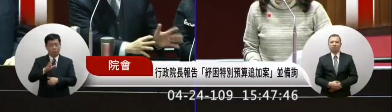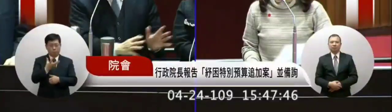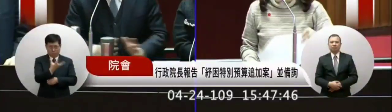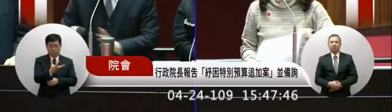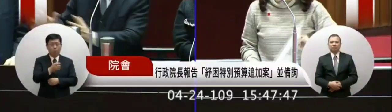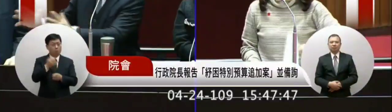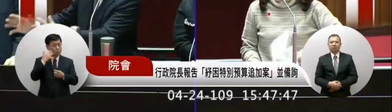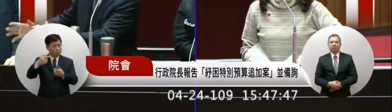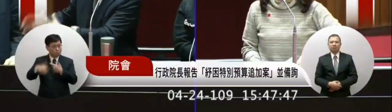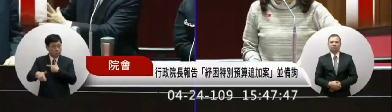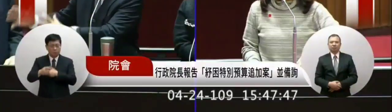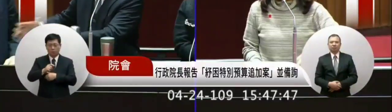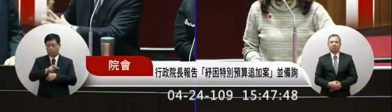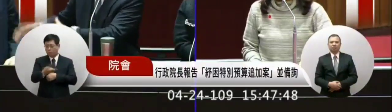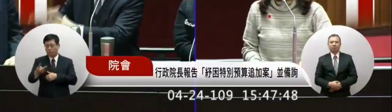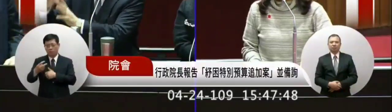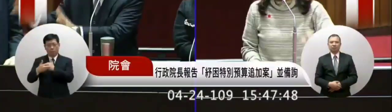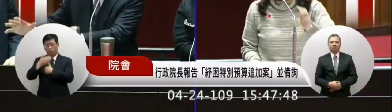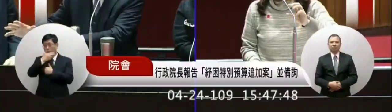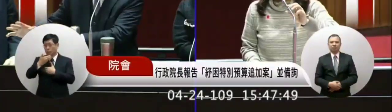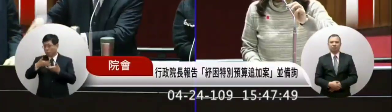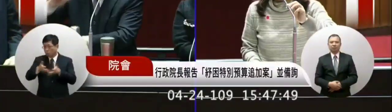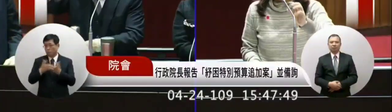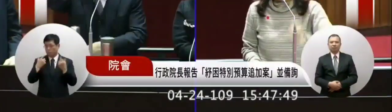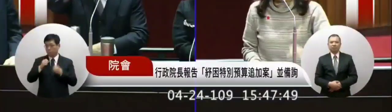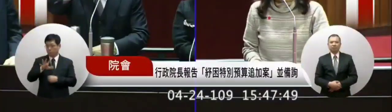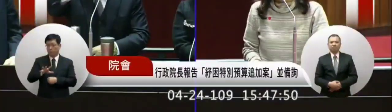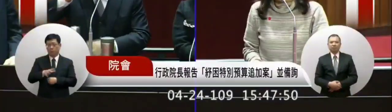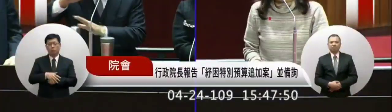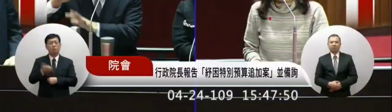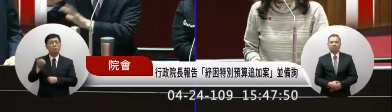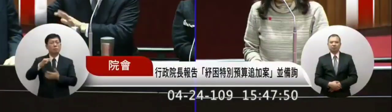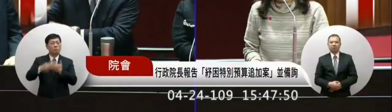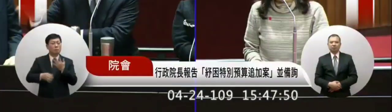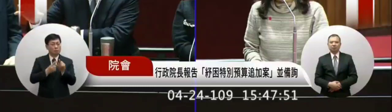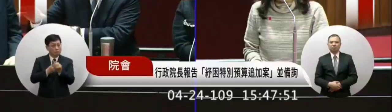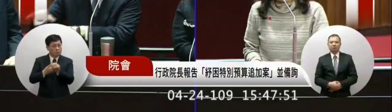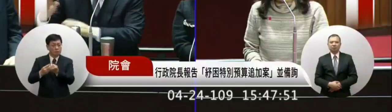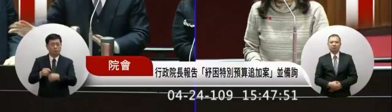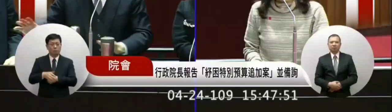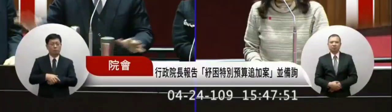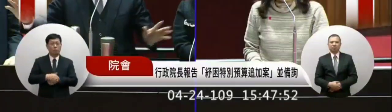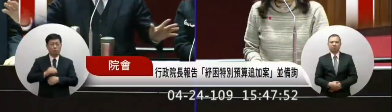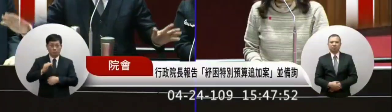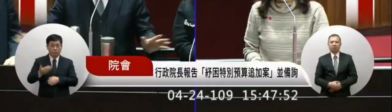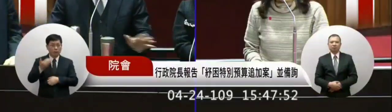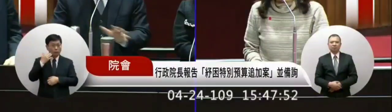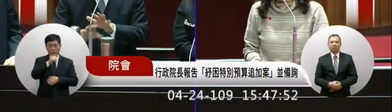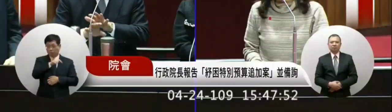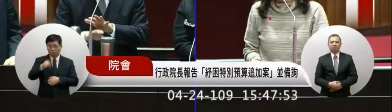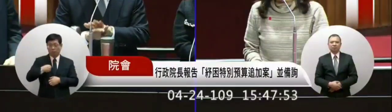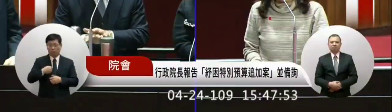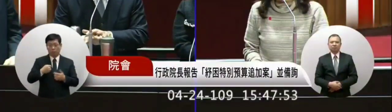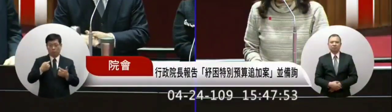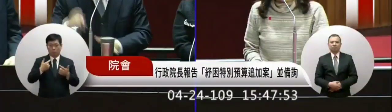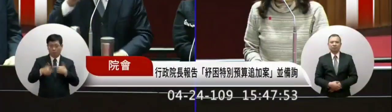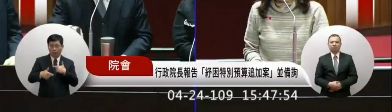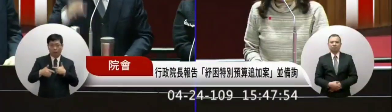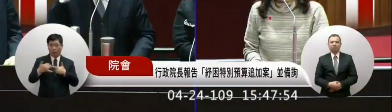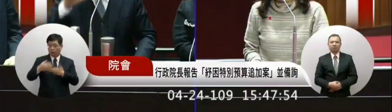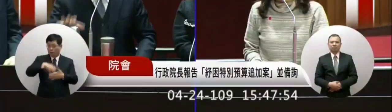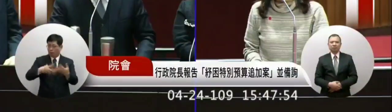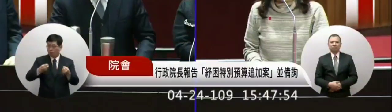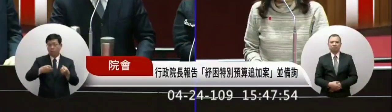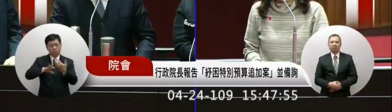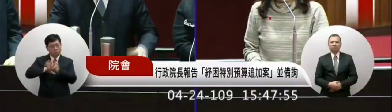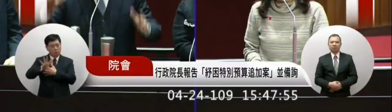分了，这个不行。卫福部这边也有本来有的，所以有你说的那些条件，但这样还没有涵盖到，